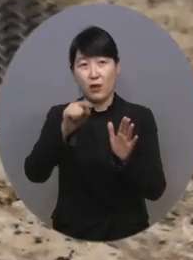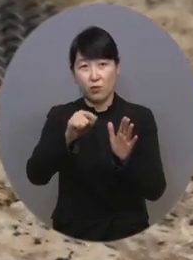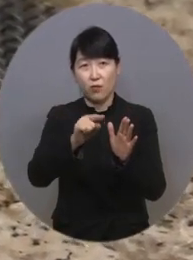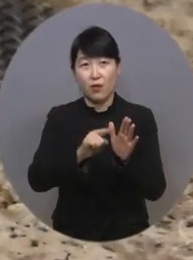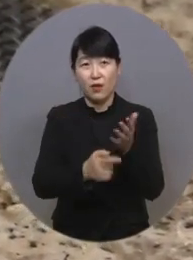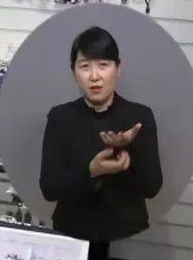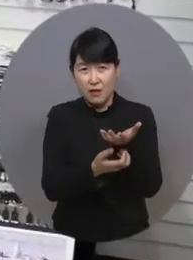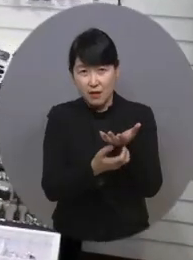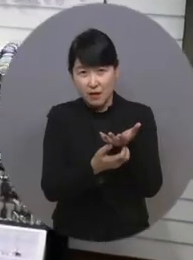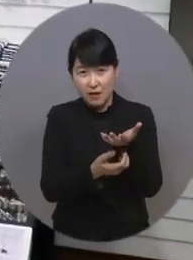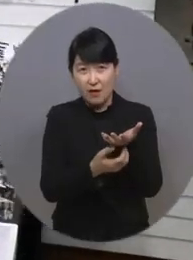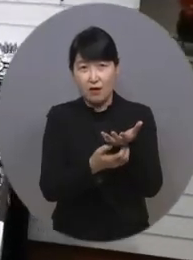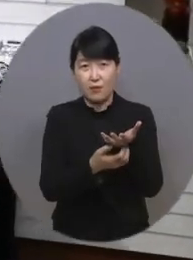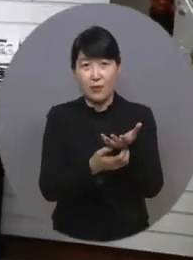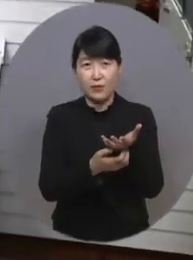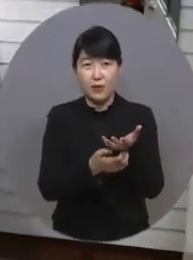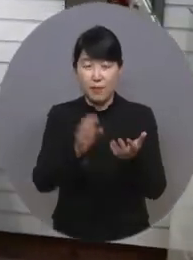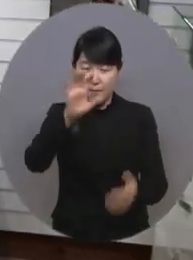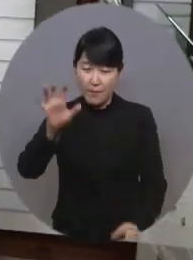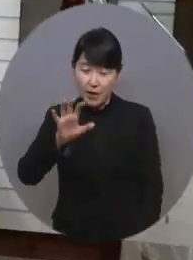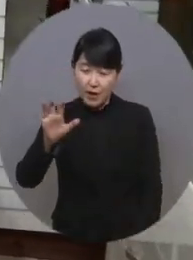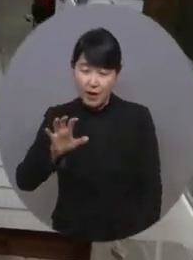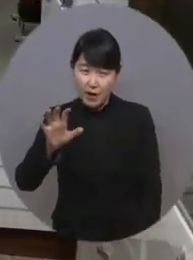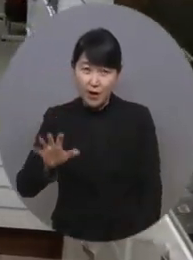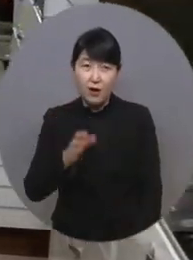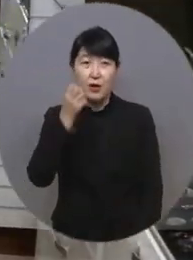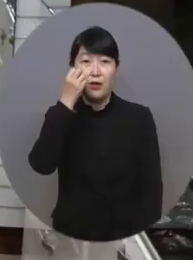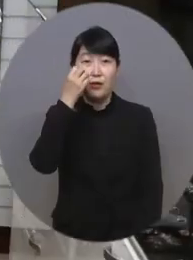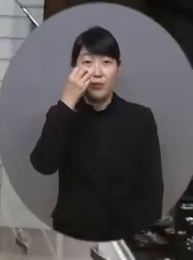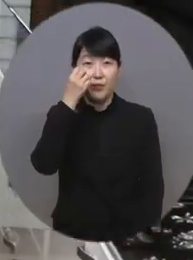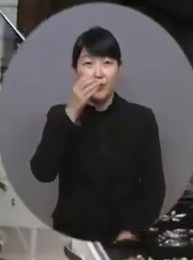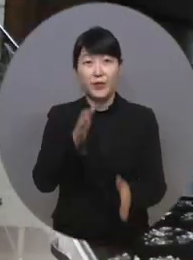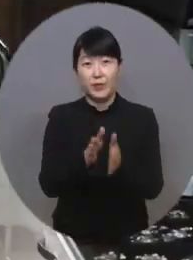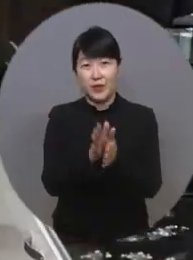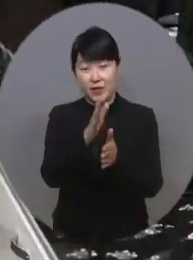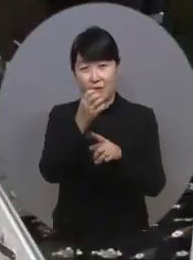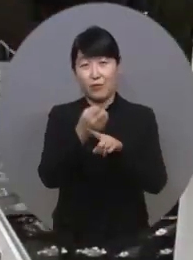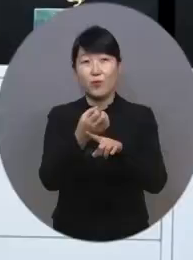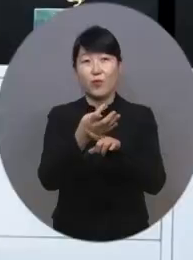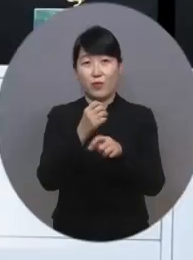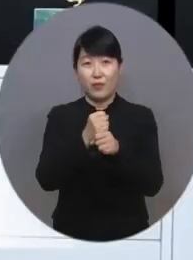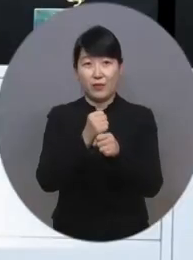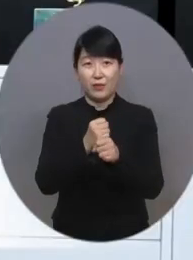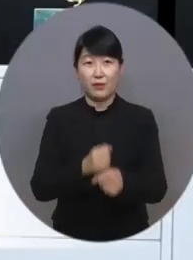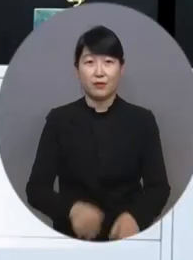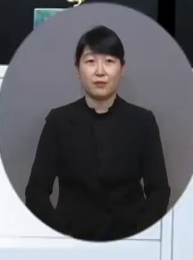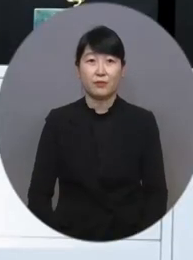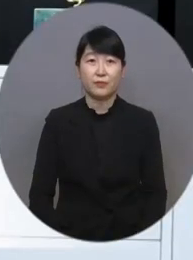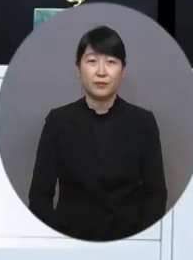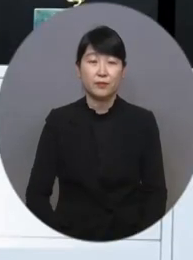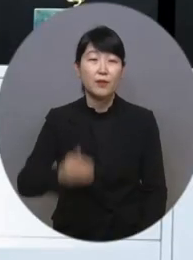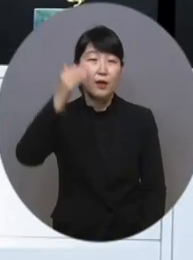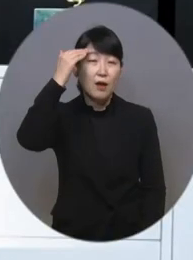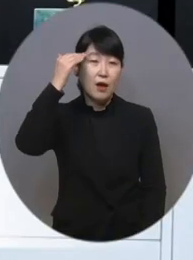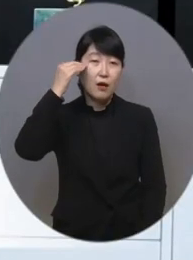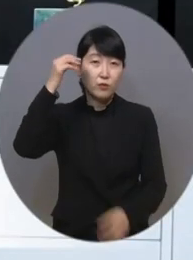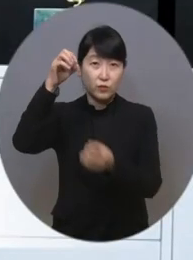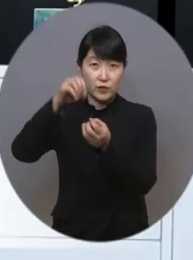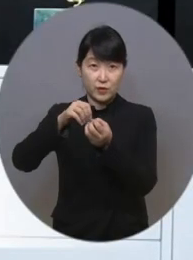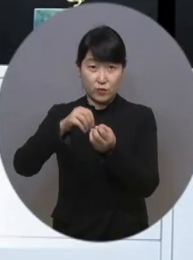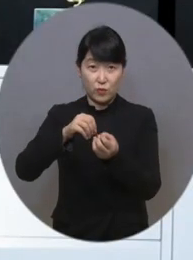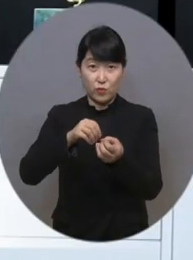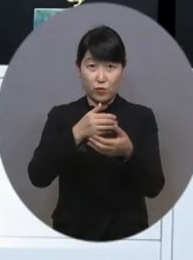번 거치면 신비롭고 영롱한 빛을 담은 보석이 됩니다. 한국의 전통